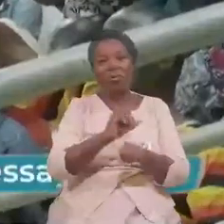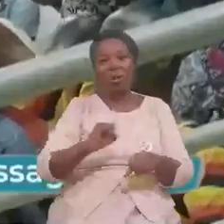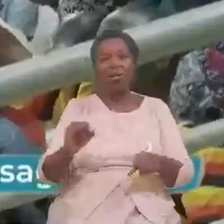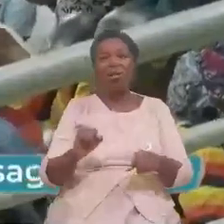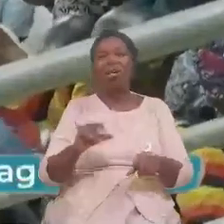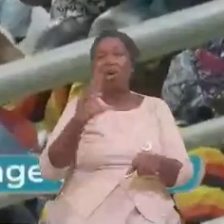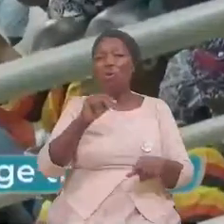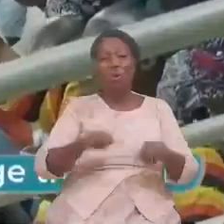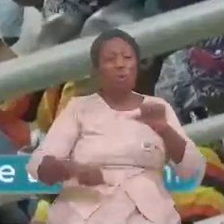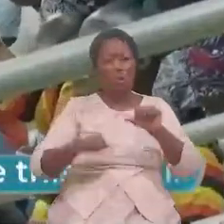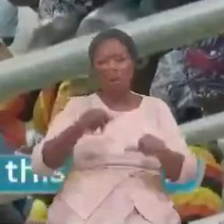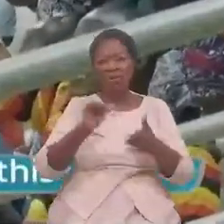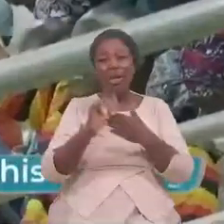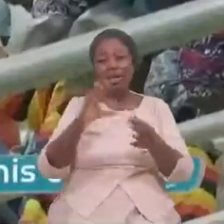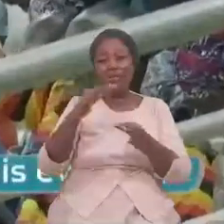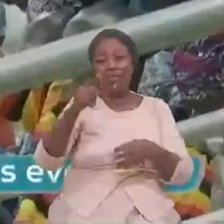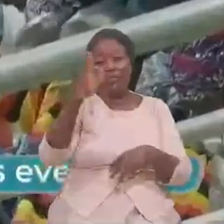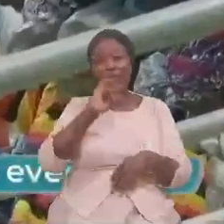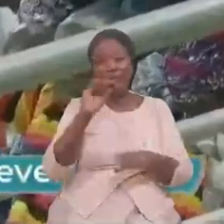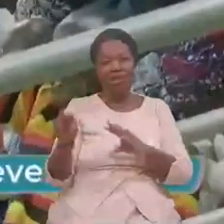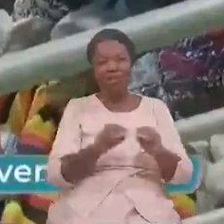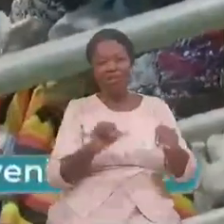pas de doute que l'Esprit de Dieu bouge.